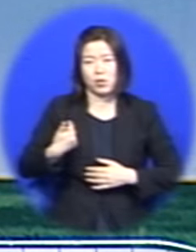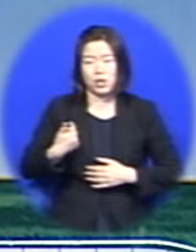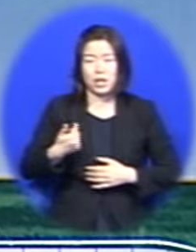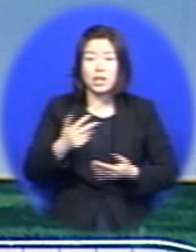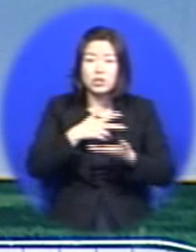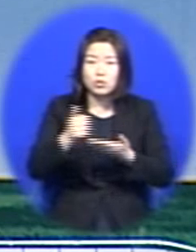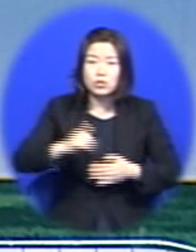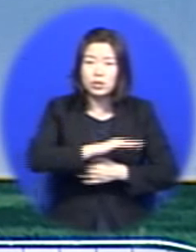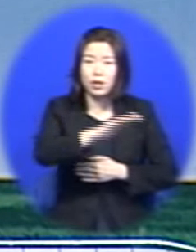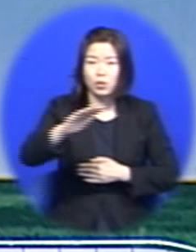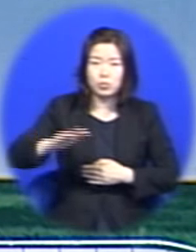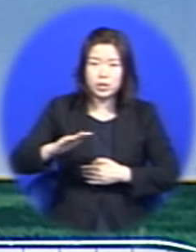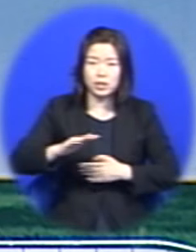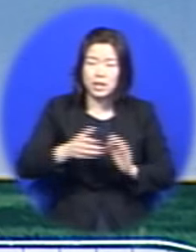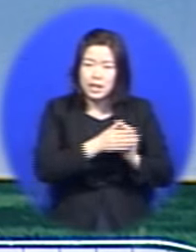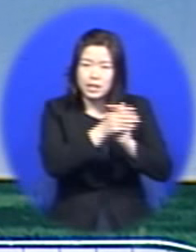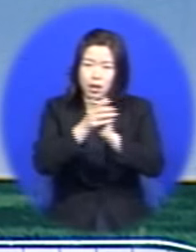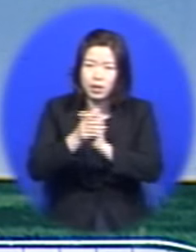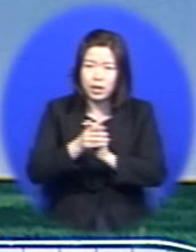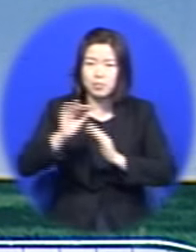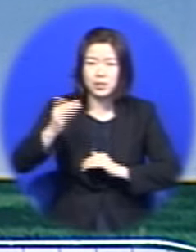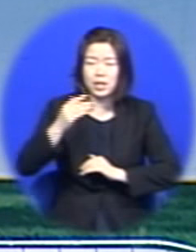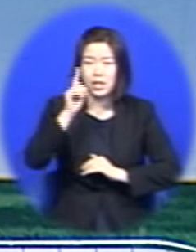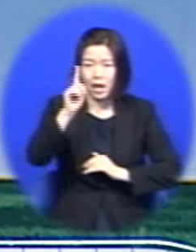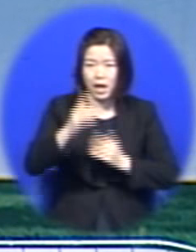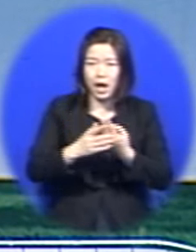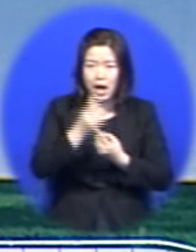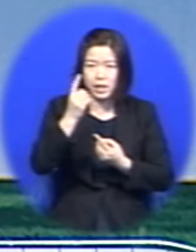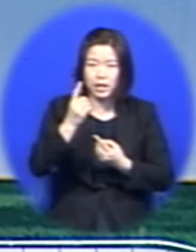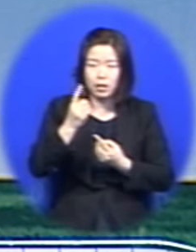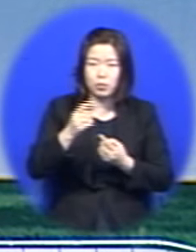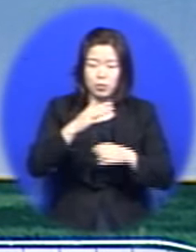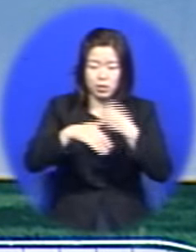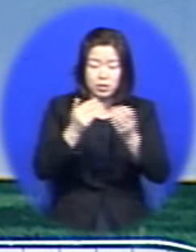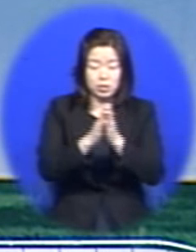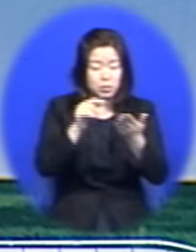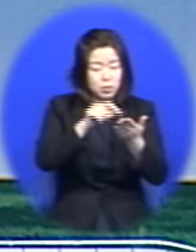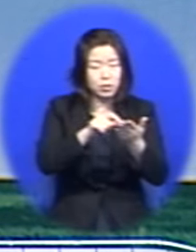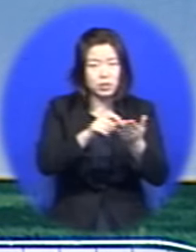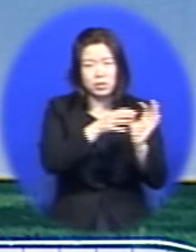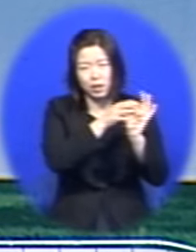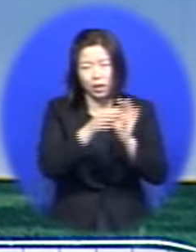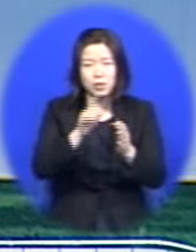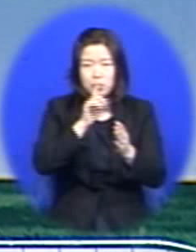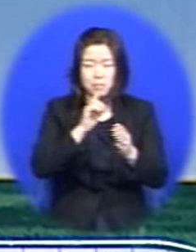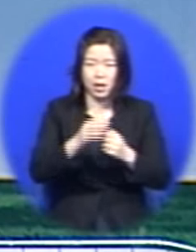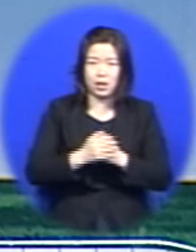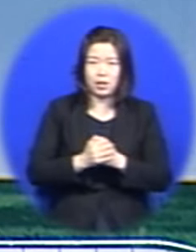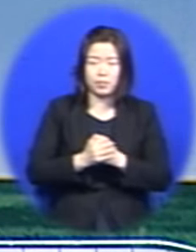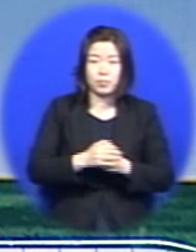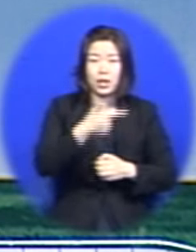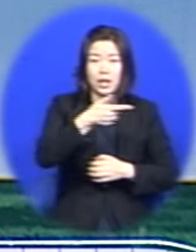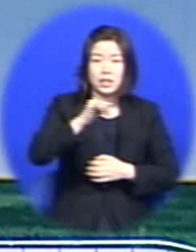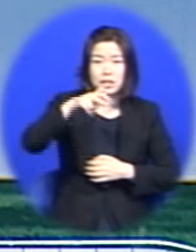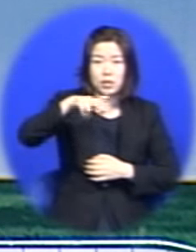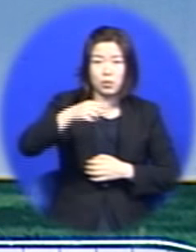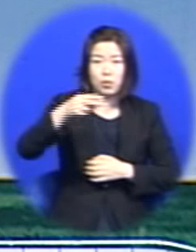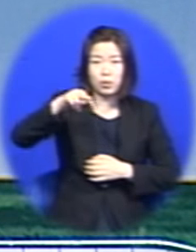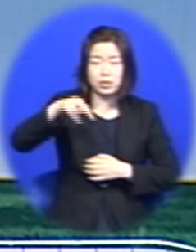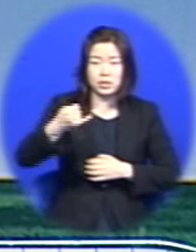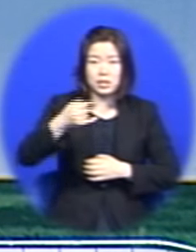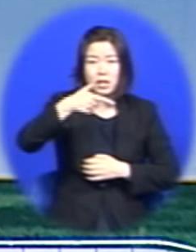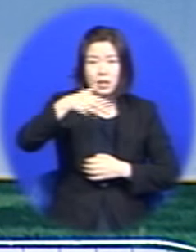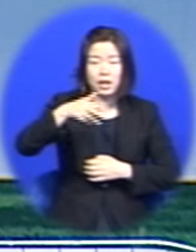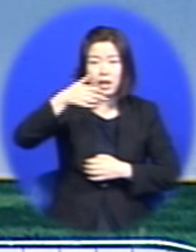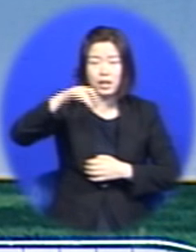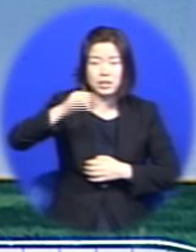주님과 우리는 연합된 하나라고 성경은 계속 말하고 있습니다. 니코스 카잔차케스가 쓴